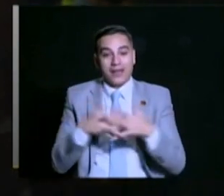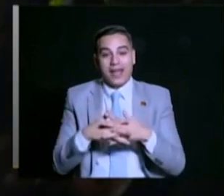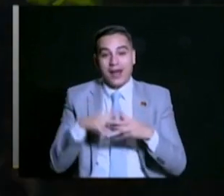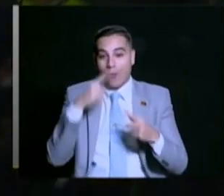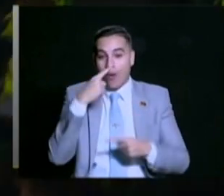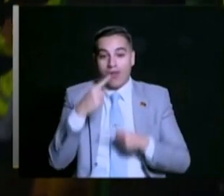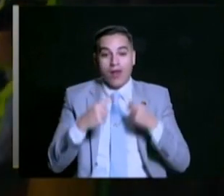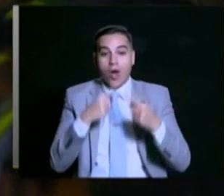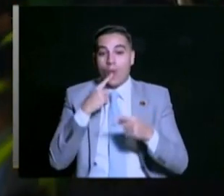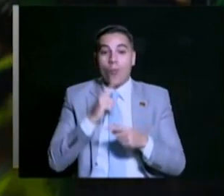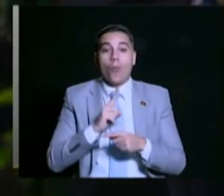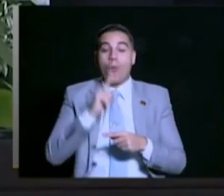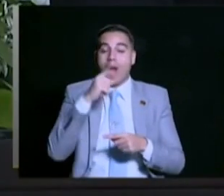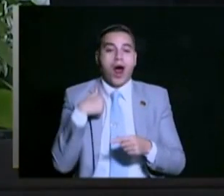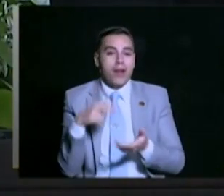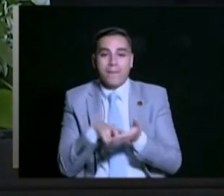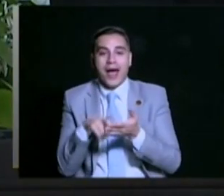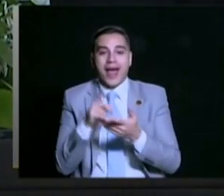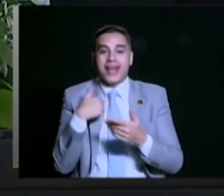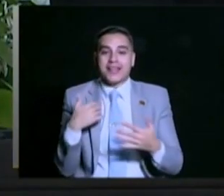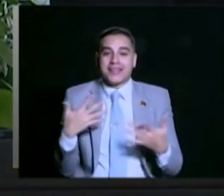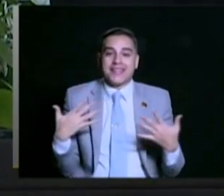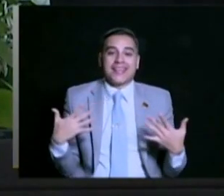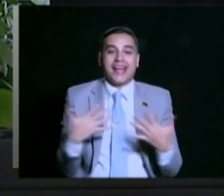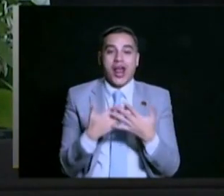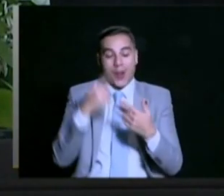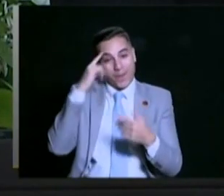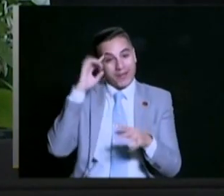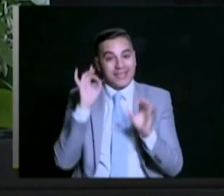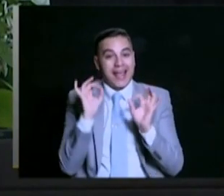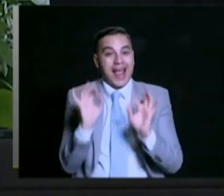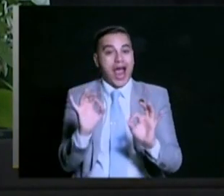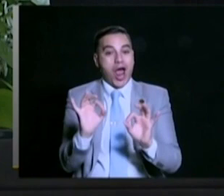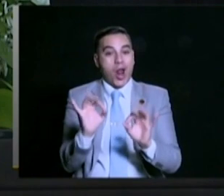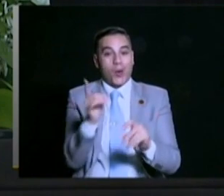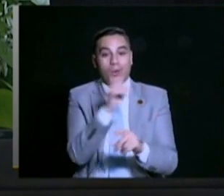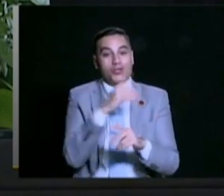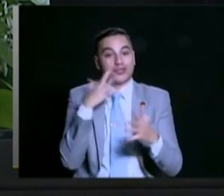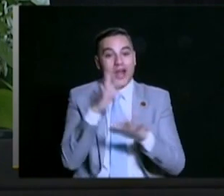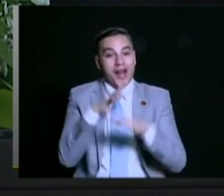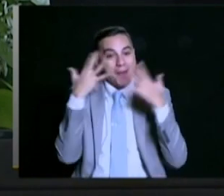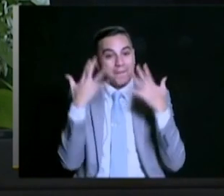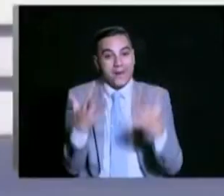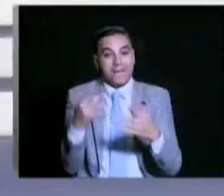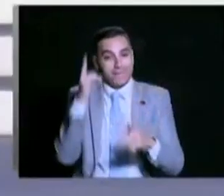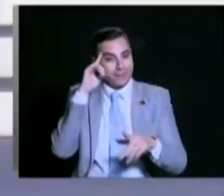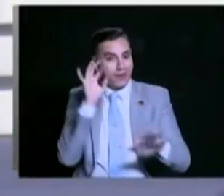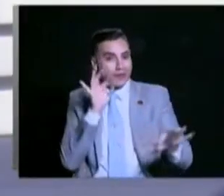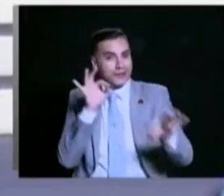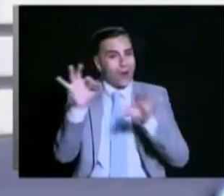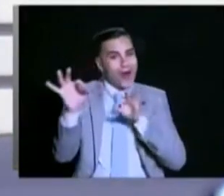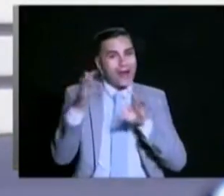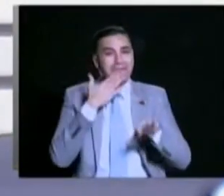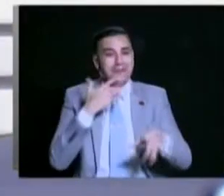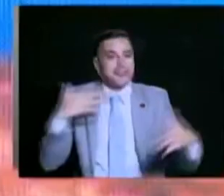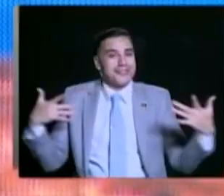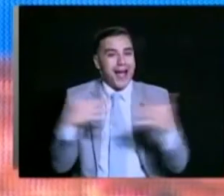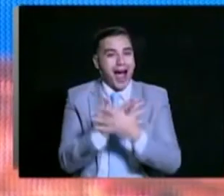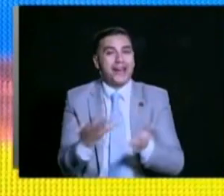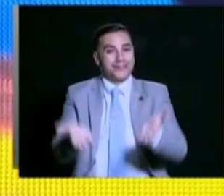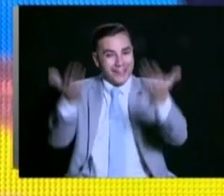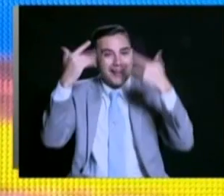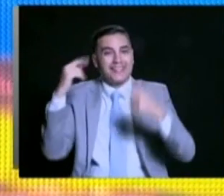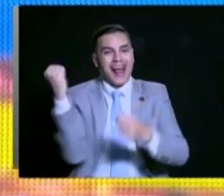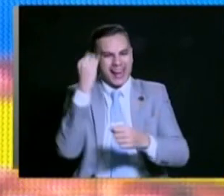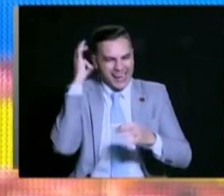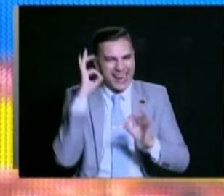لو حد ركز هيلاقي ان قبل الاغنيه بشوي كان شكله مختلف خالص هيبقى مودك مختلف تماما وده